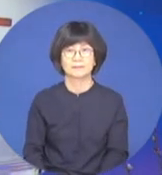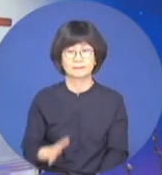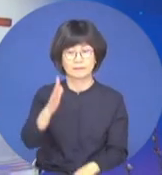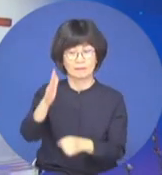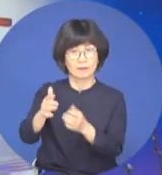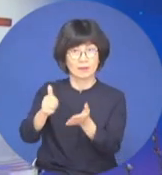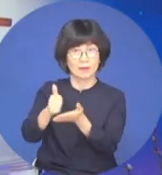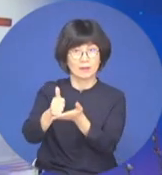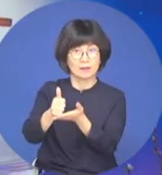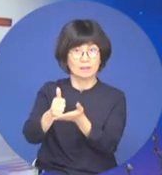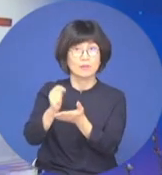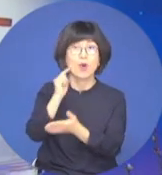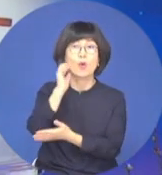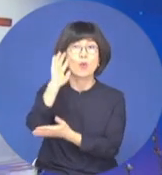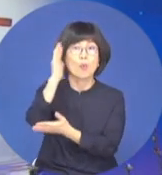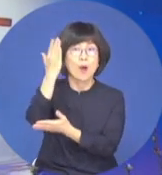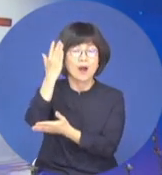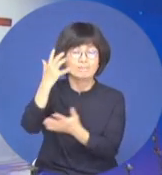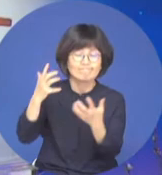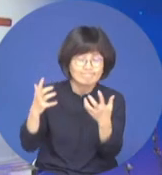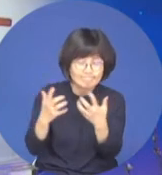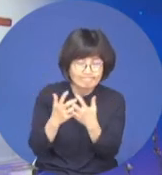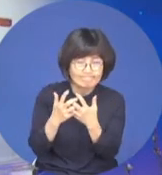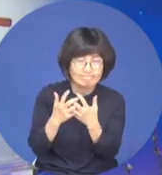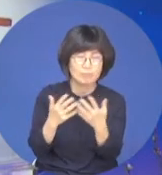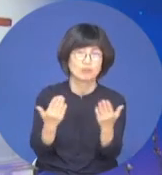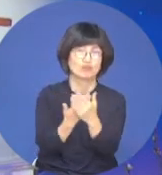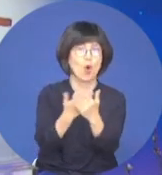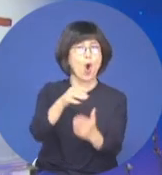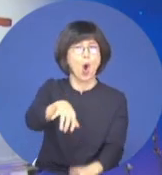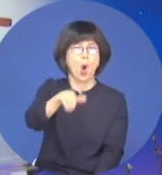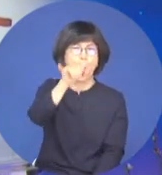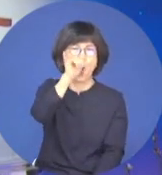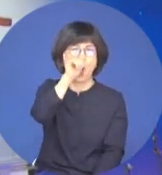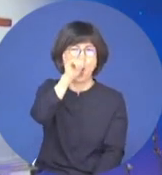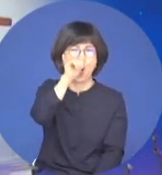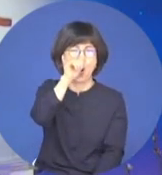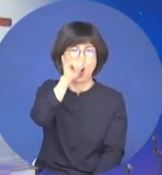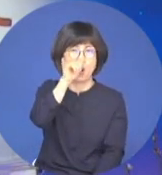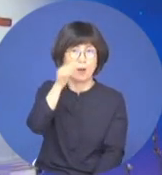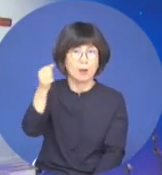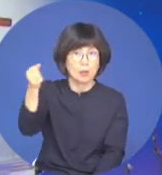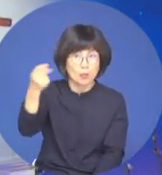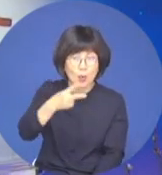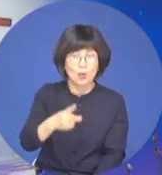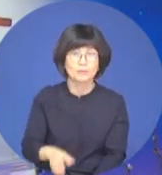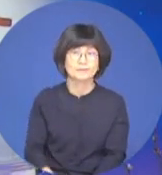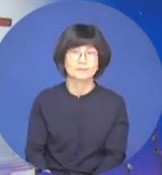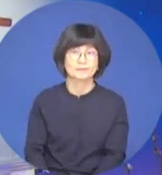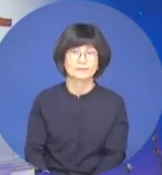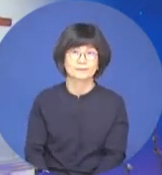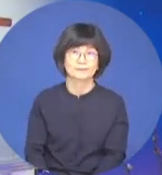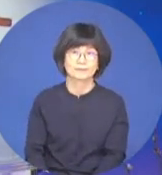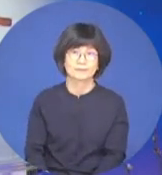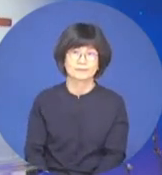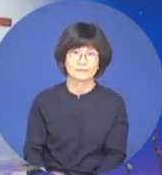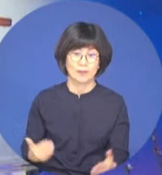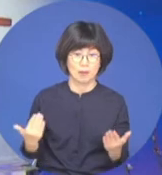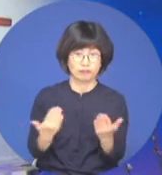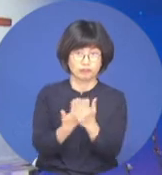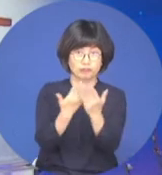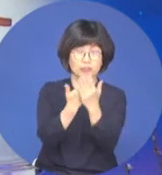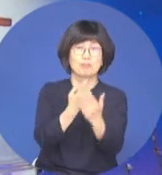있는 곳에는 하나님의 영광이 있음을 믿으시기 바랍니다. 근데 또 다른 영광은 뭐냐면, 이렇게 부흥을 체험하는